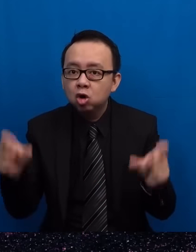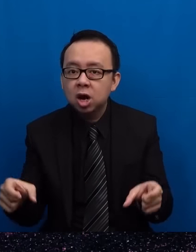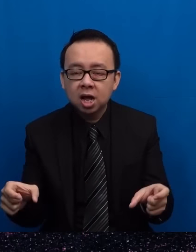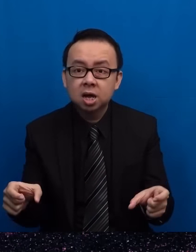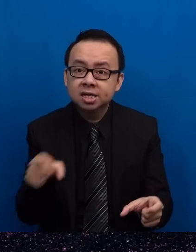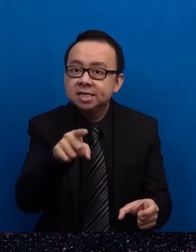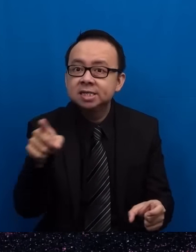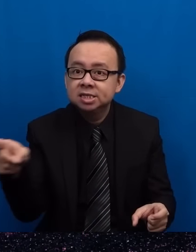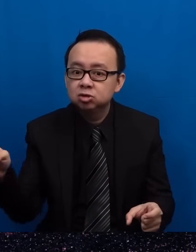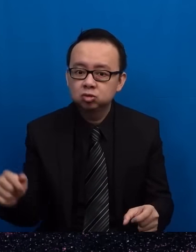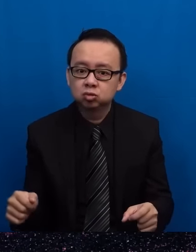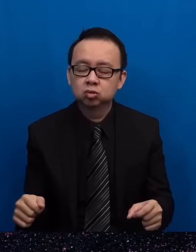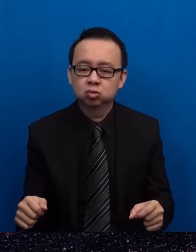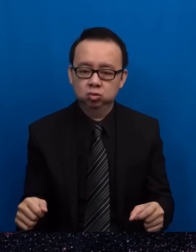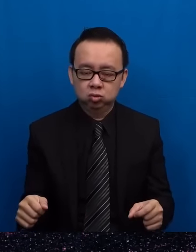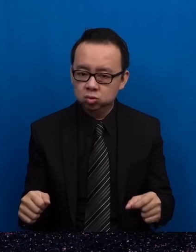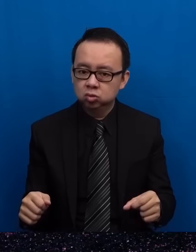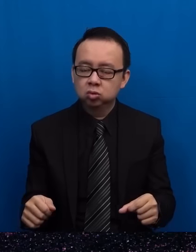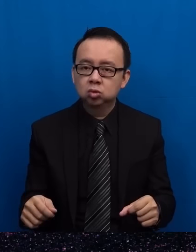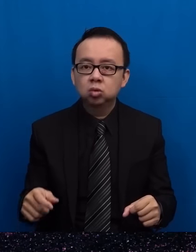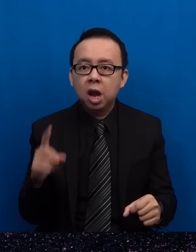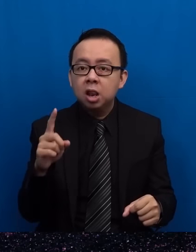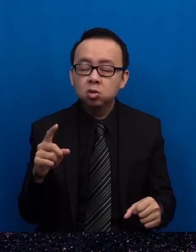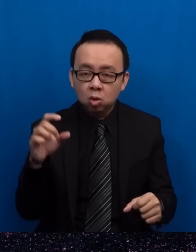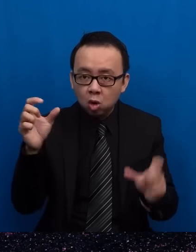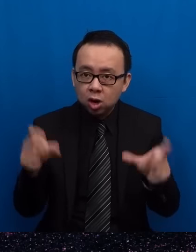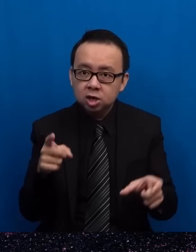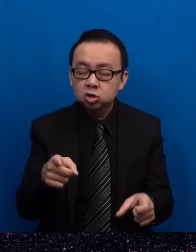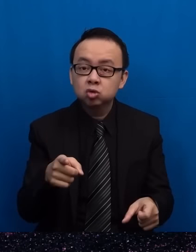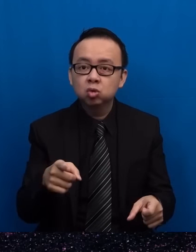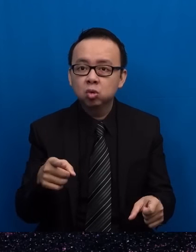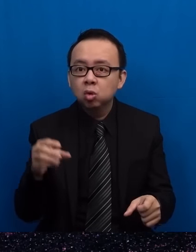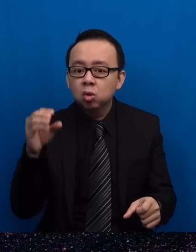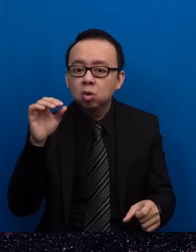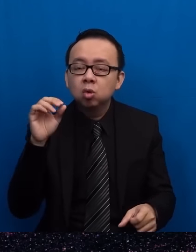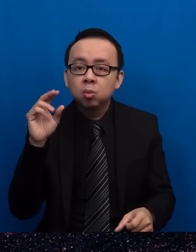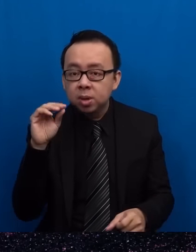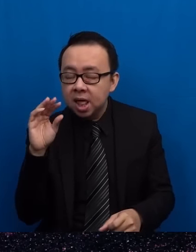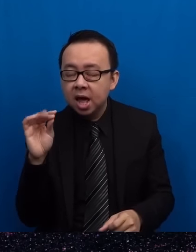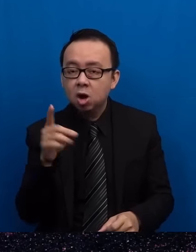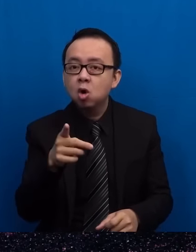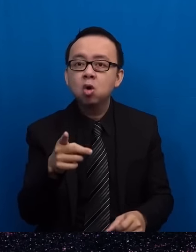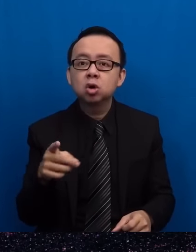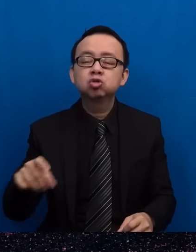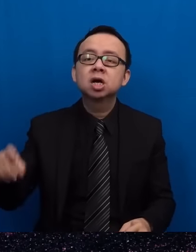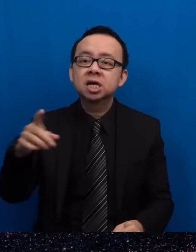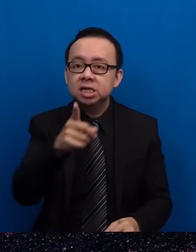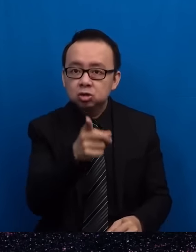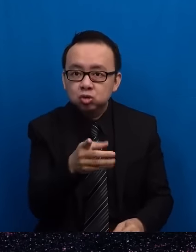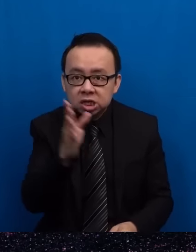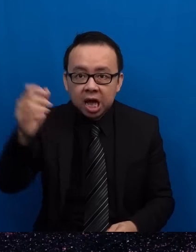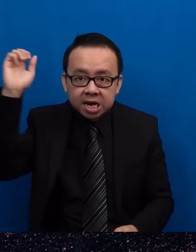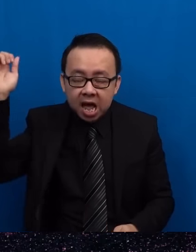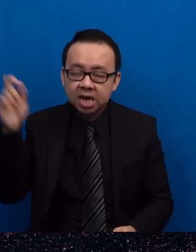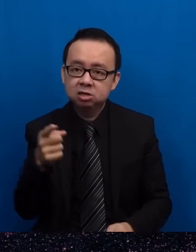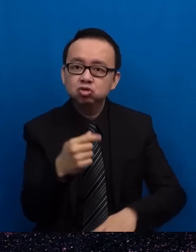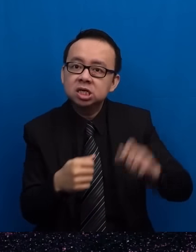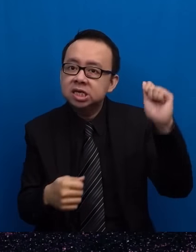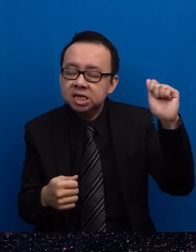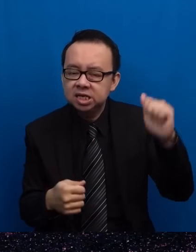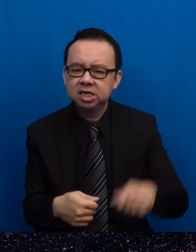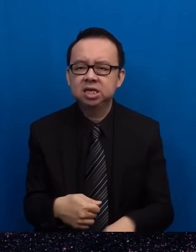Oh, itu cuman ke kanan, kiri. Kalau orang Jawa Tengah berkata Bang Jo, ya, traffic light atau